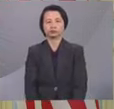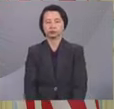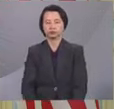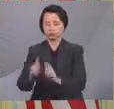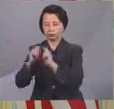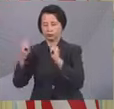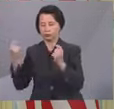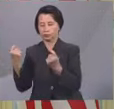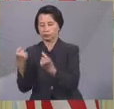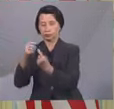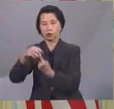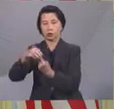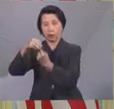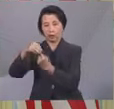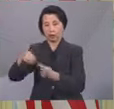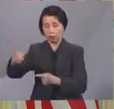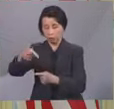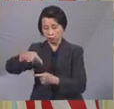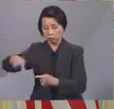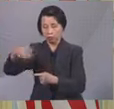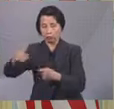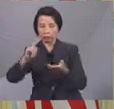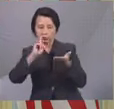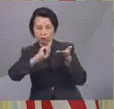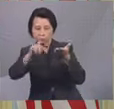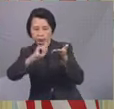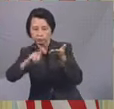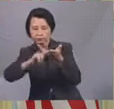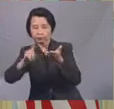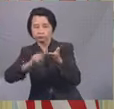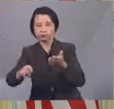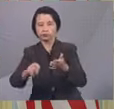Pasukan Task Force juga telah memeriksa sebanyak